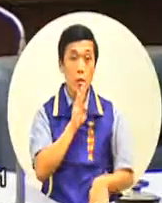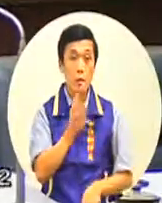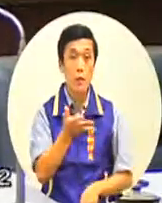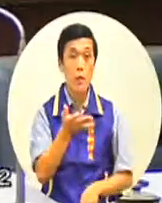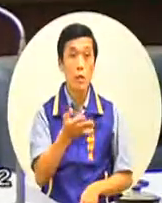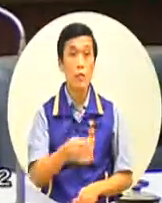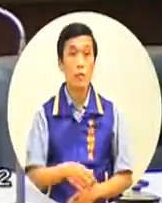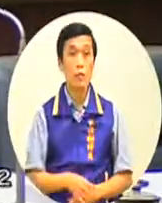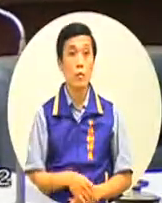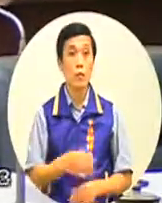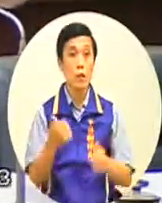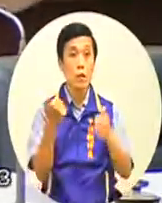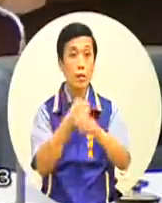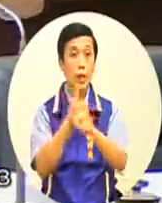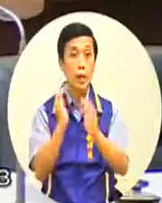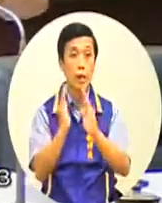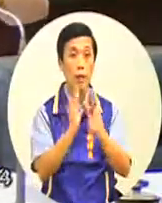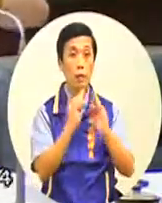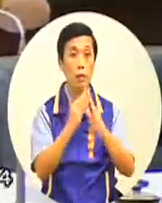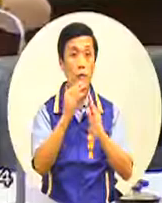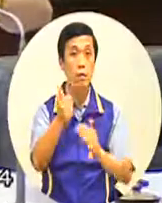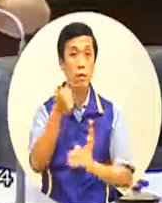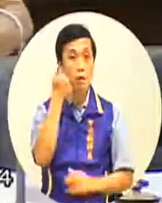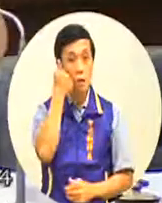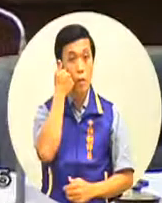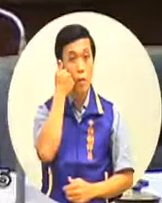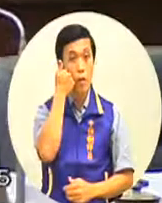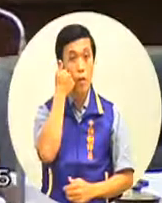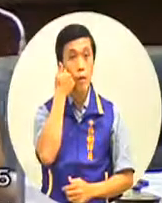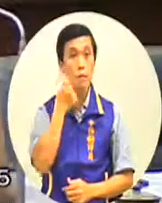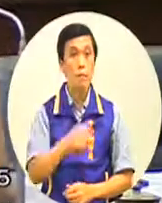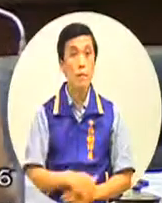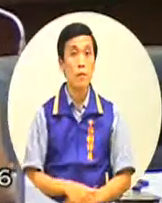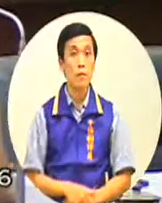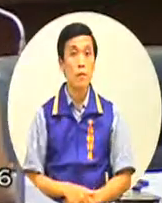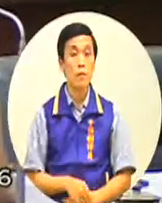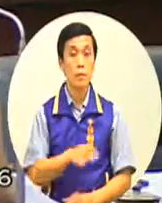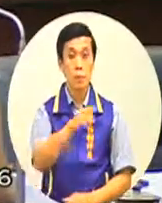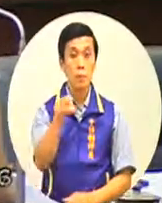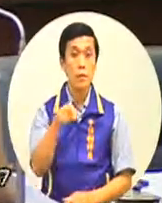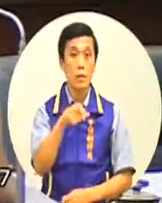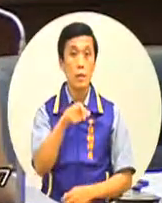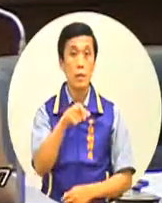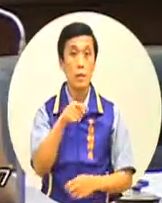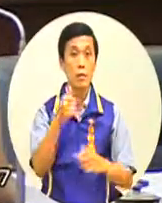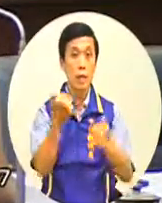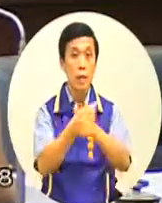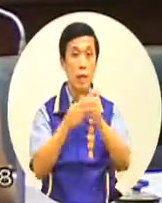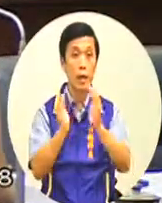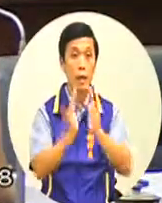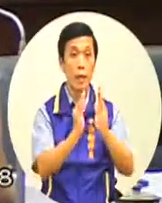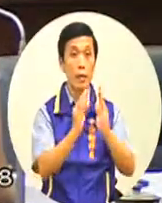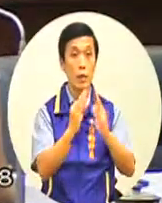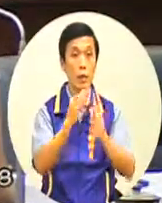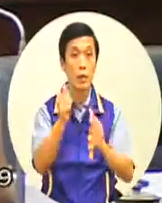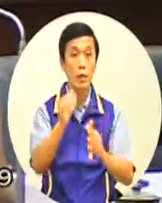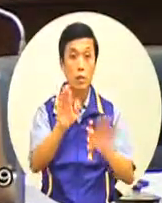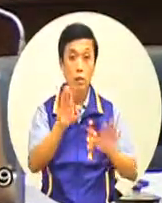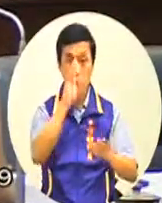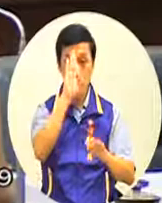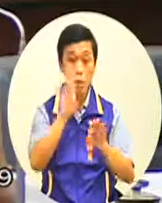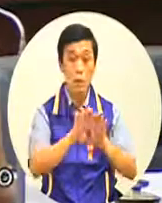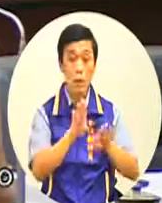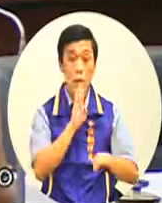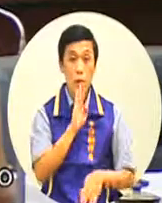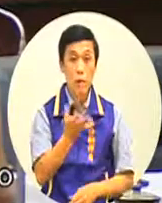个代理局长上？我们的代理局长是现在的副局长，今天请假是不是？ 没